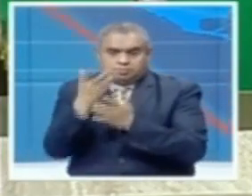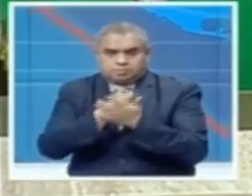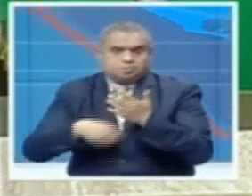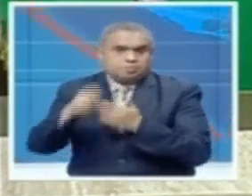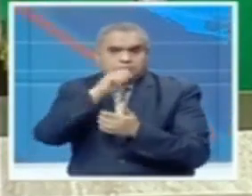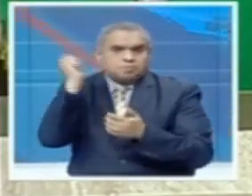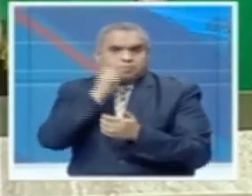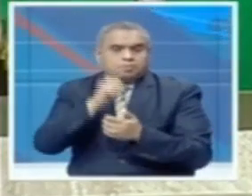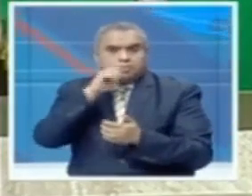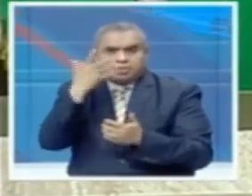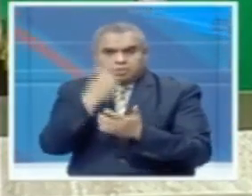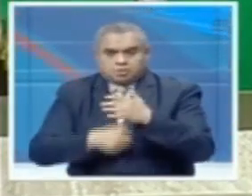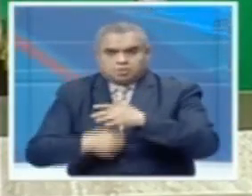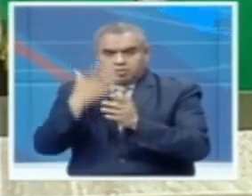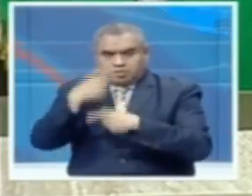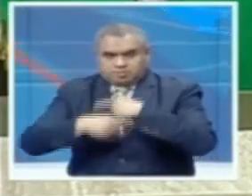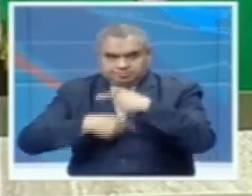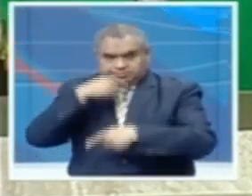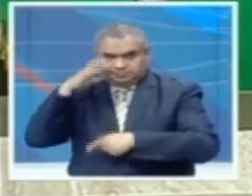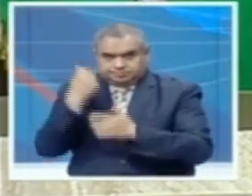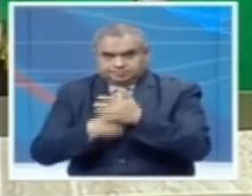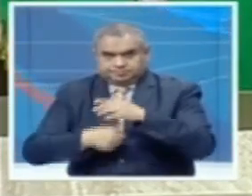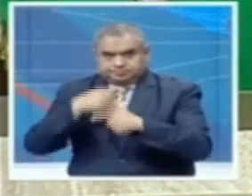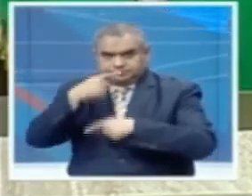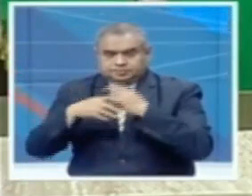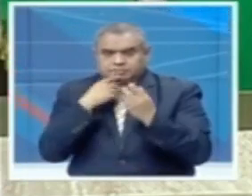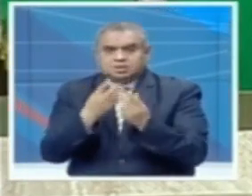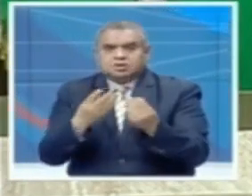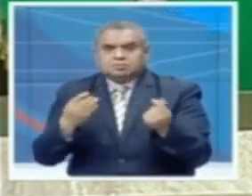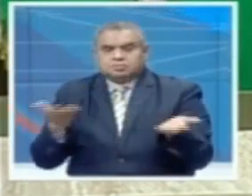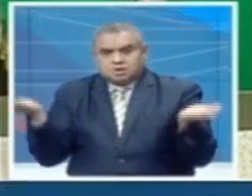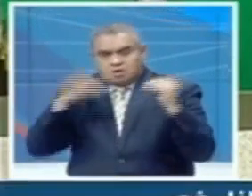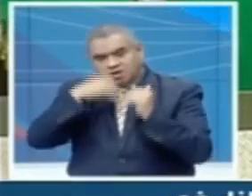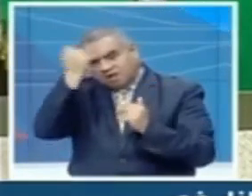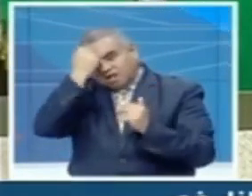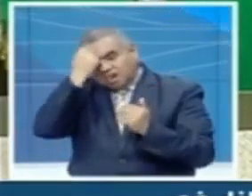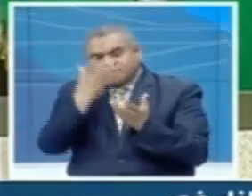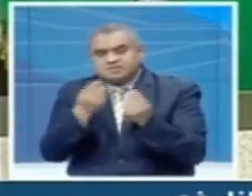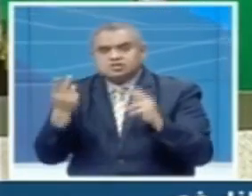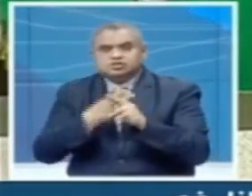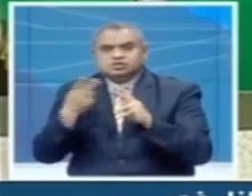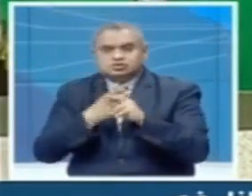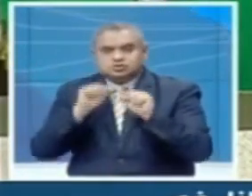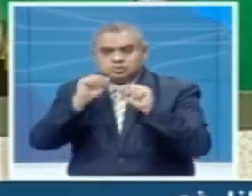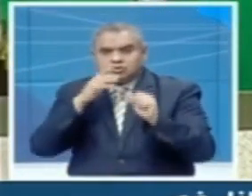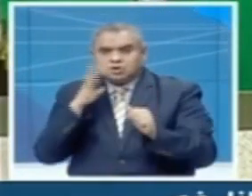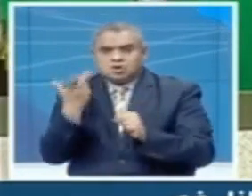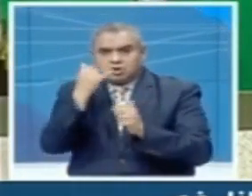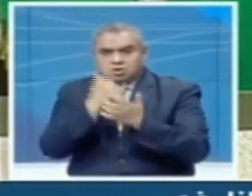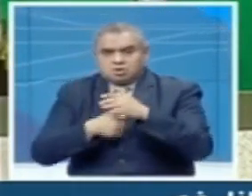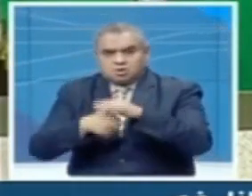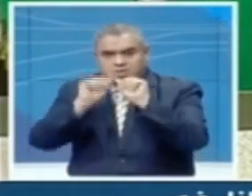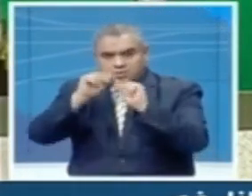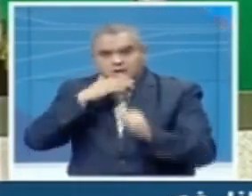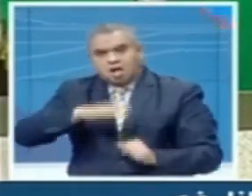مكتملة الأركان في أبشع صورها والتي راح ضحيتها آلاف الأبرياء المدنيين، معظمهم من الأطفال